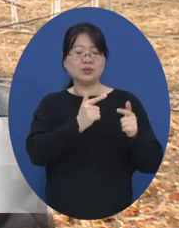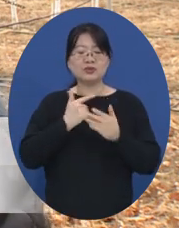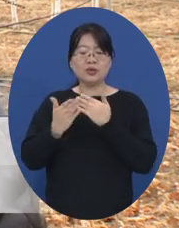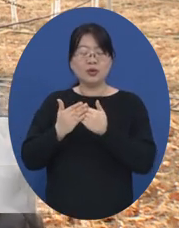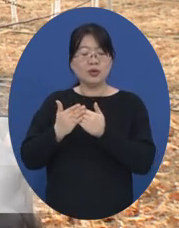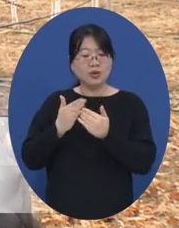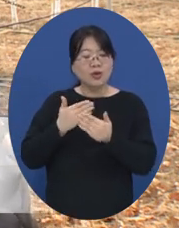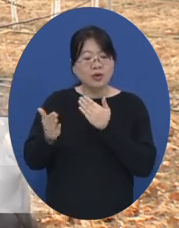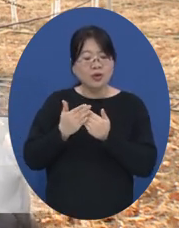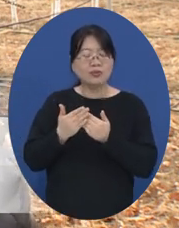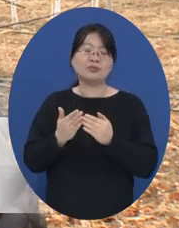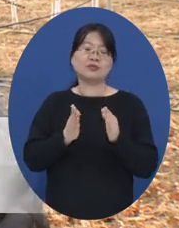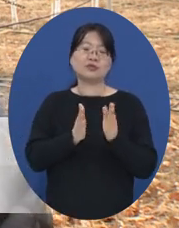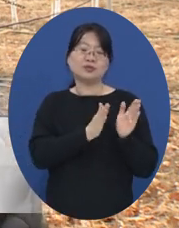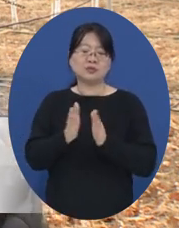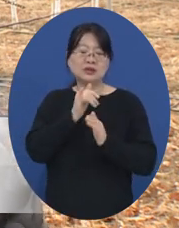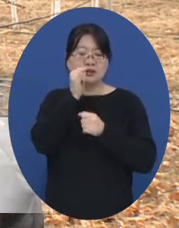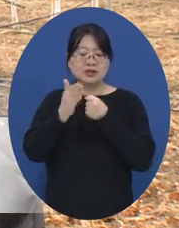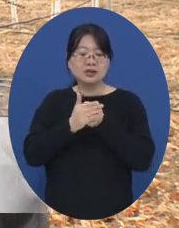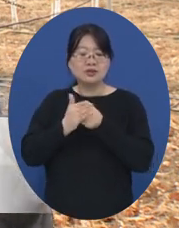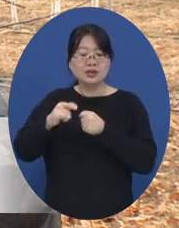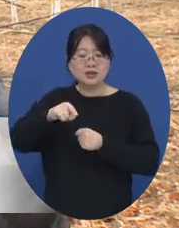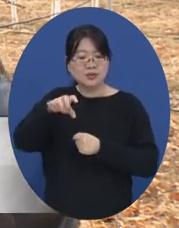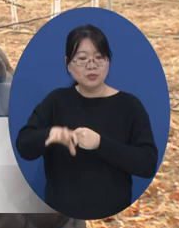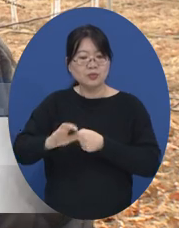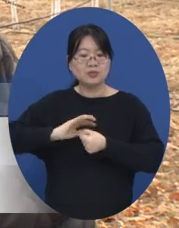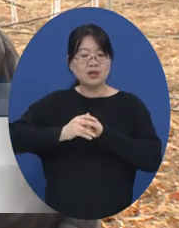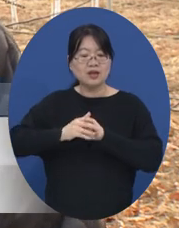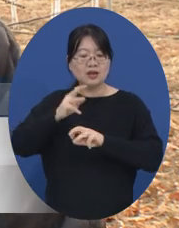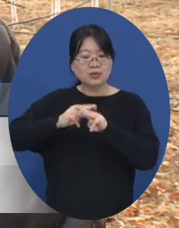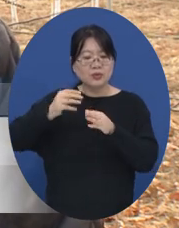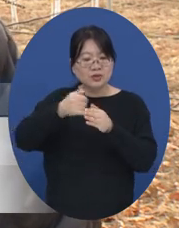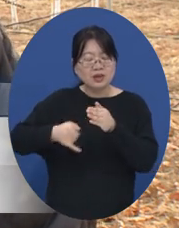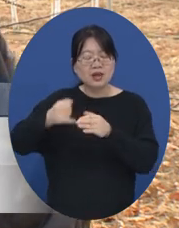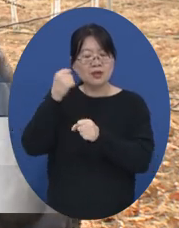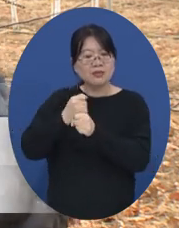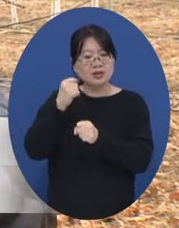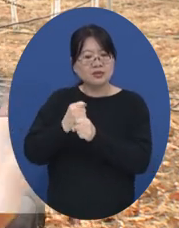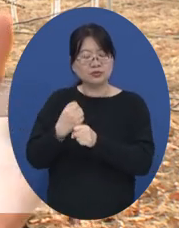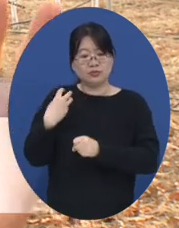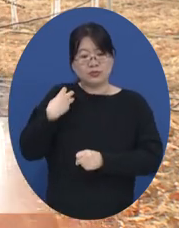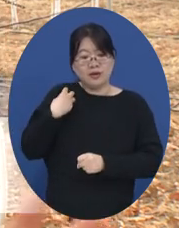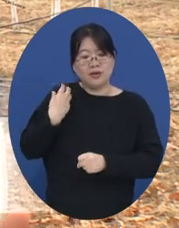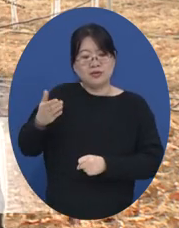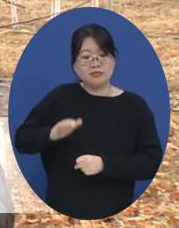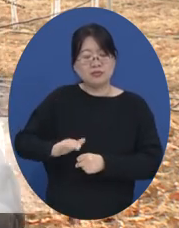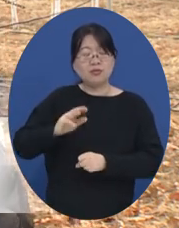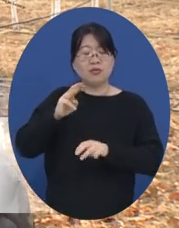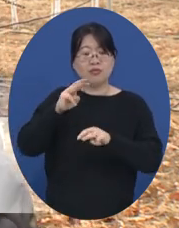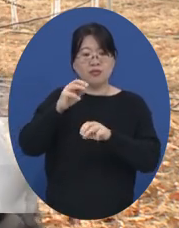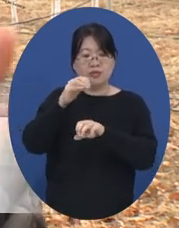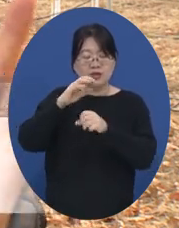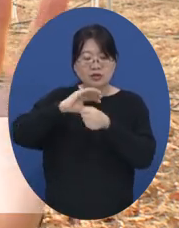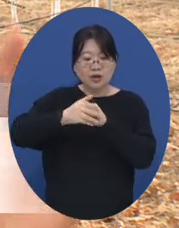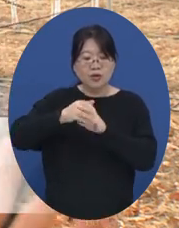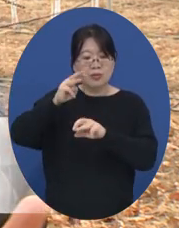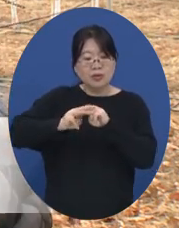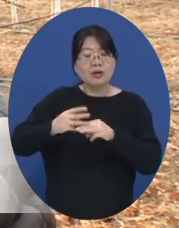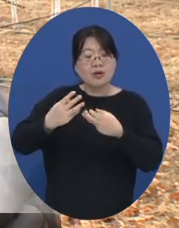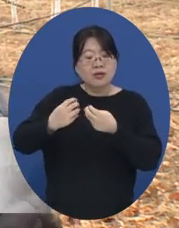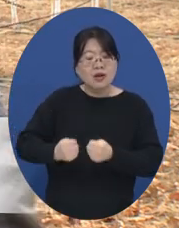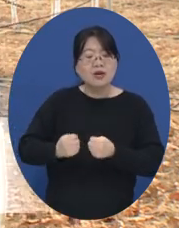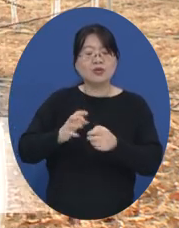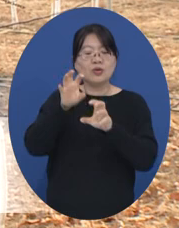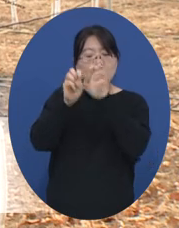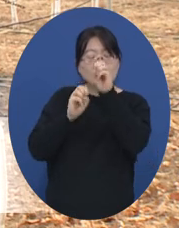났을 땐 하나의 뭐 여기 같은 경우는 이제 어 제가 사과 농사를 짓고 있지만 사다 봣던 맞고 너무 사과따기체험 뒤